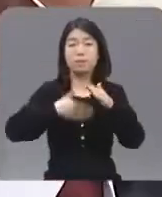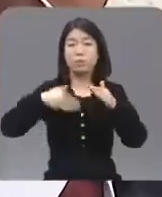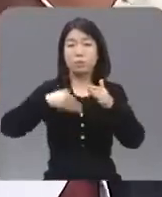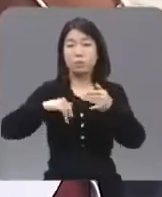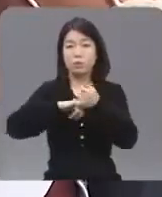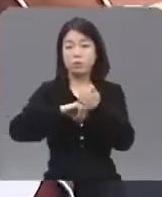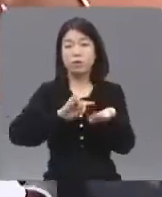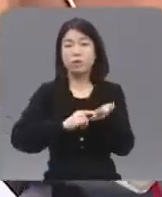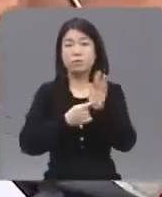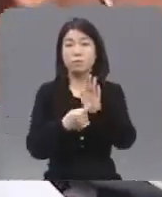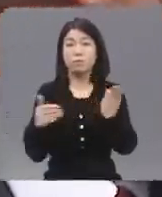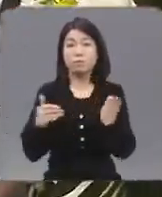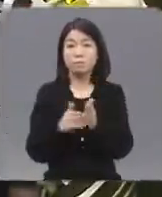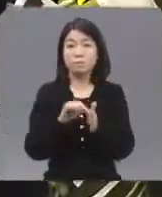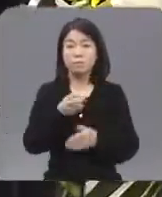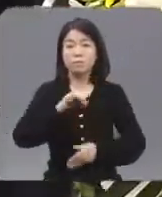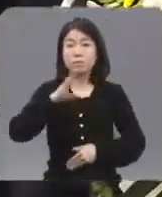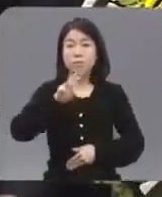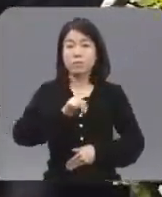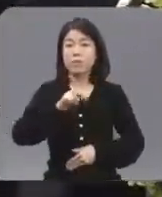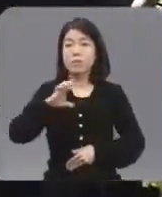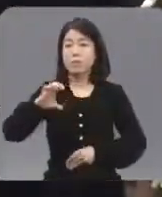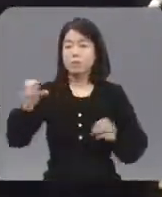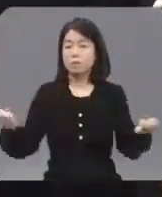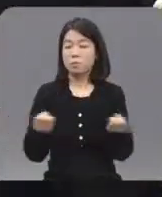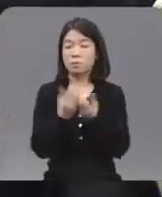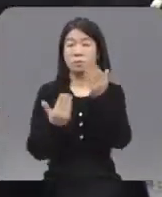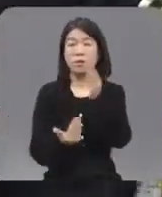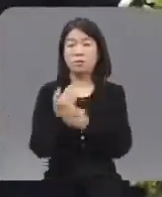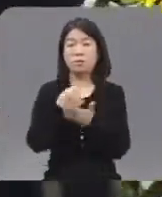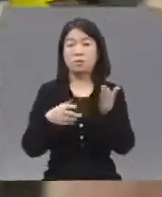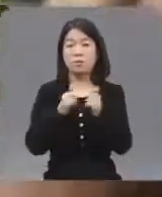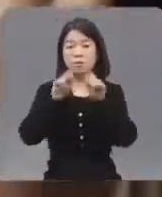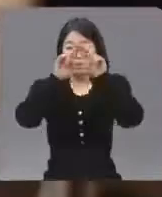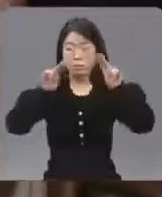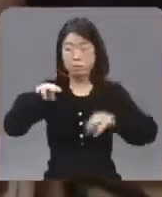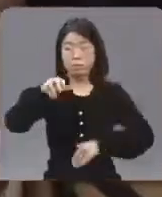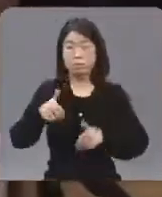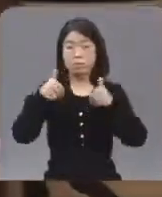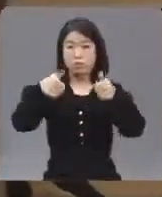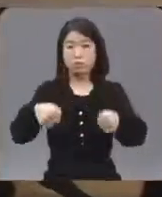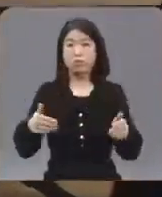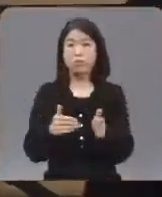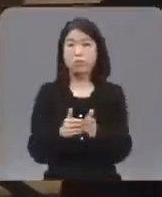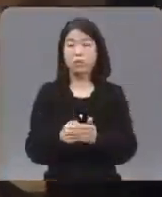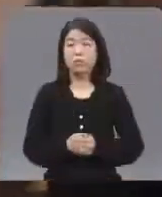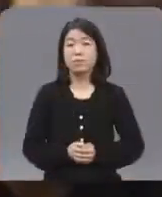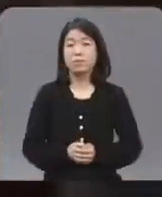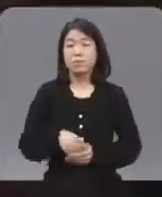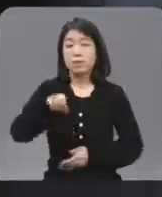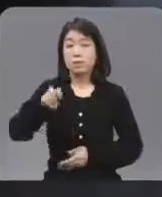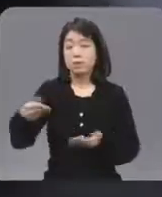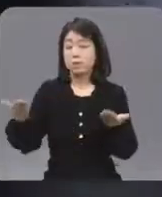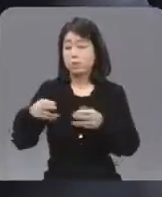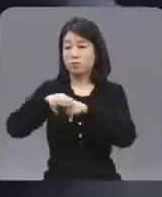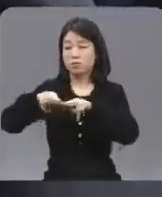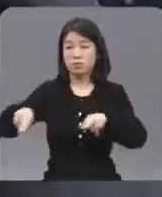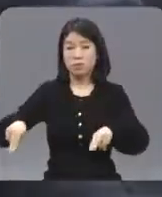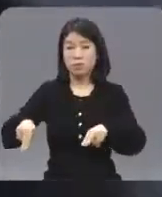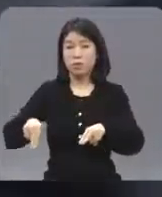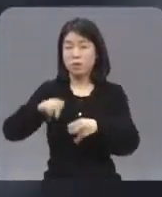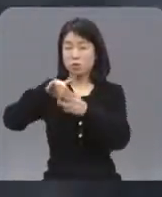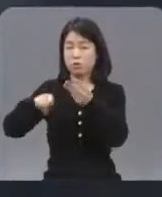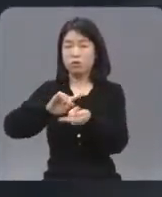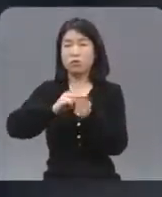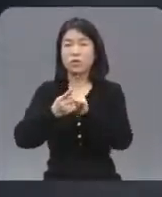공약을 발표하고 여천 NCC 폭발 사고 희생자들의 빈소를 주문했습니다. 광주 일정이 취소된 윤